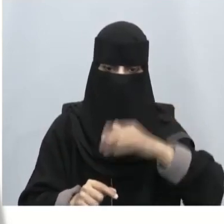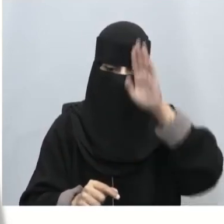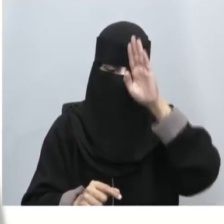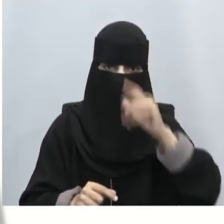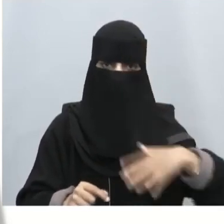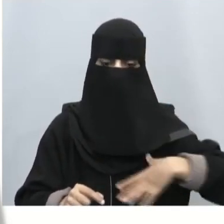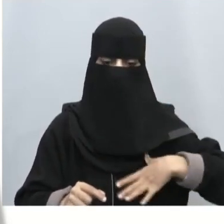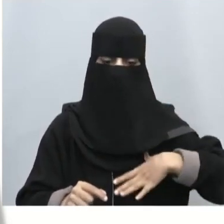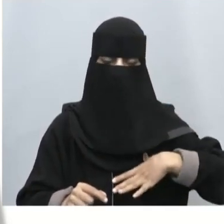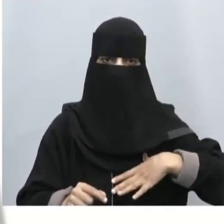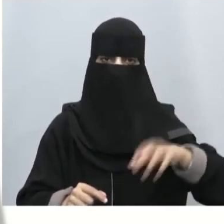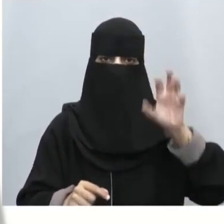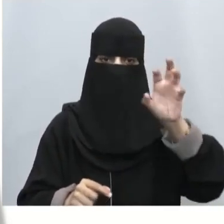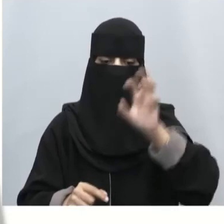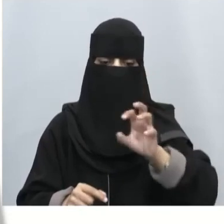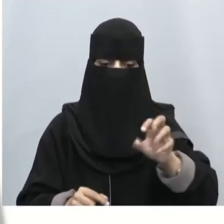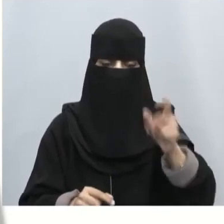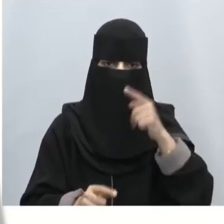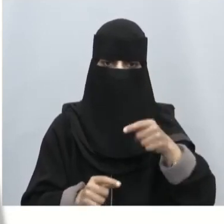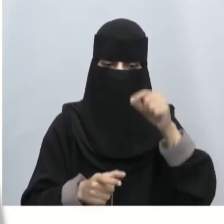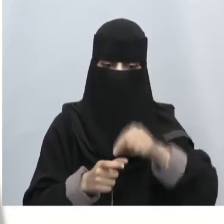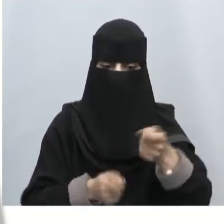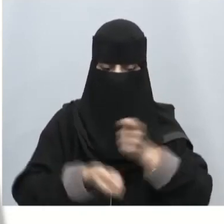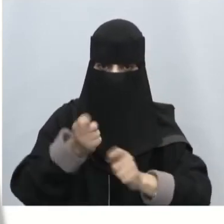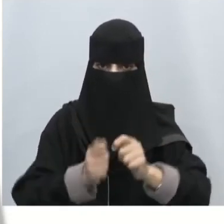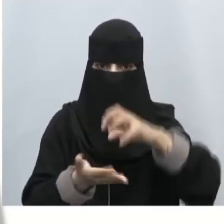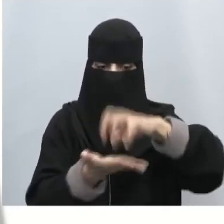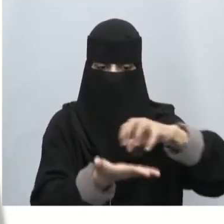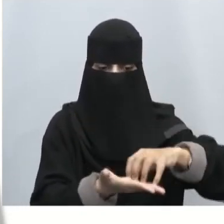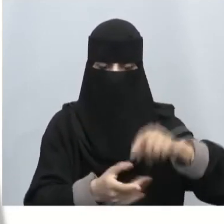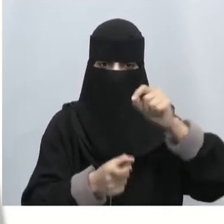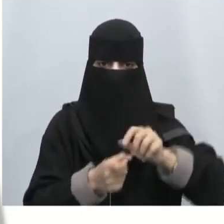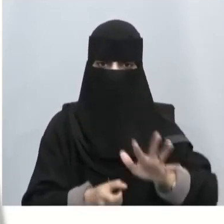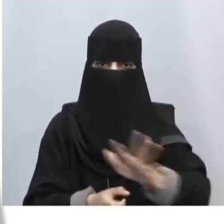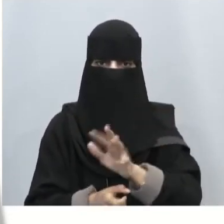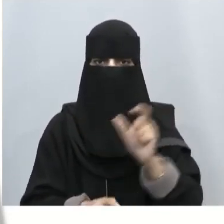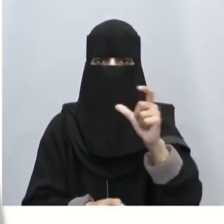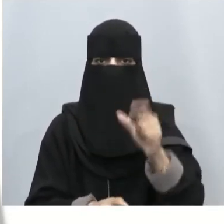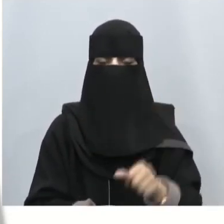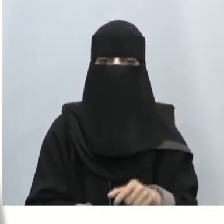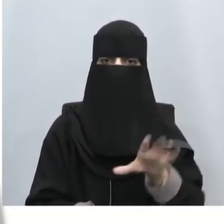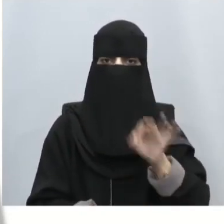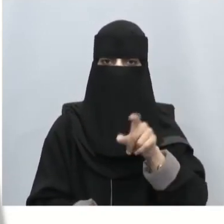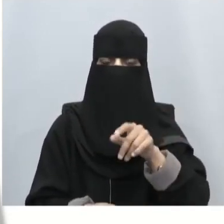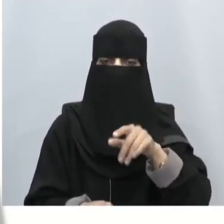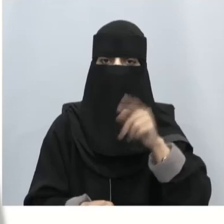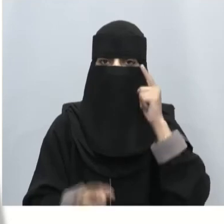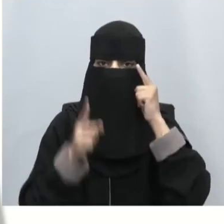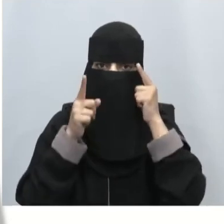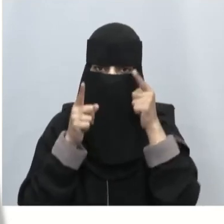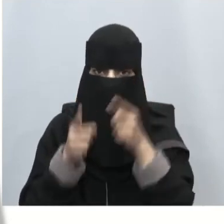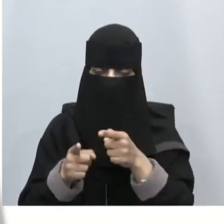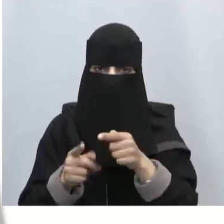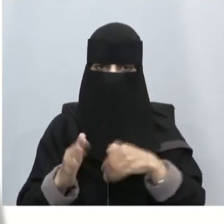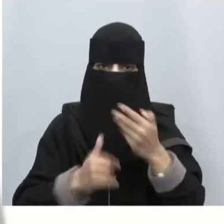وامراء اوروبا في تكوين اماراتي لهم في الشرق الاسلامي خصوصا في تلك الفتره التي كانت